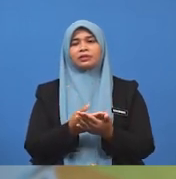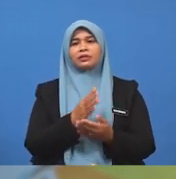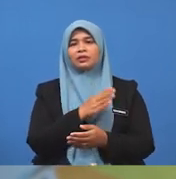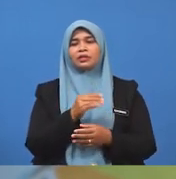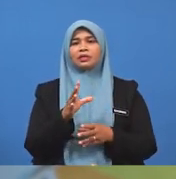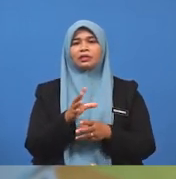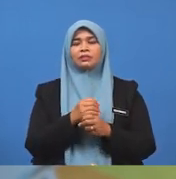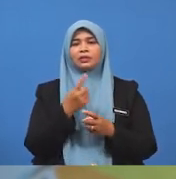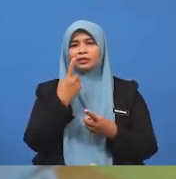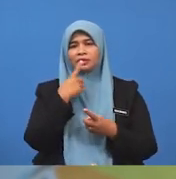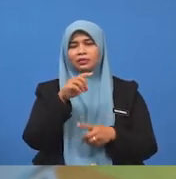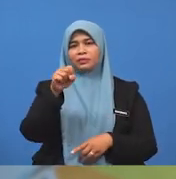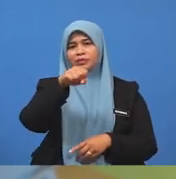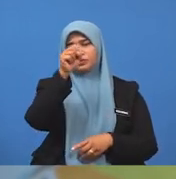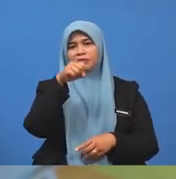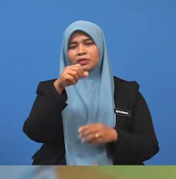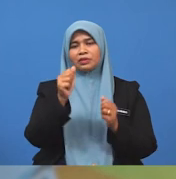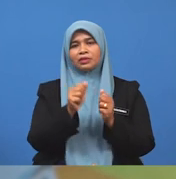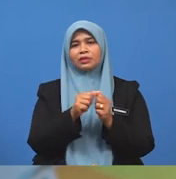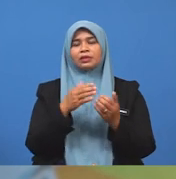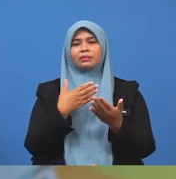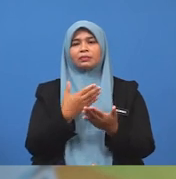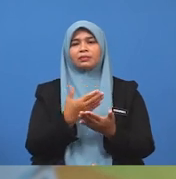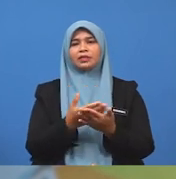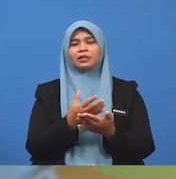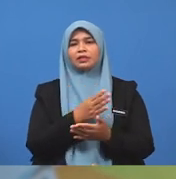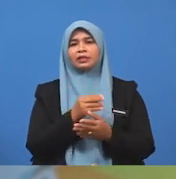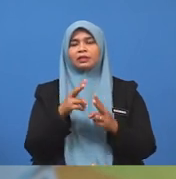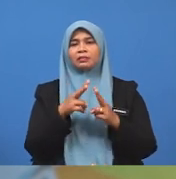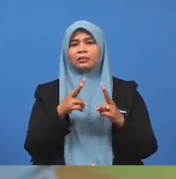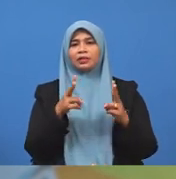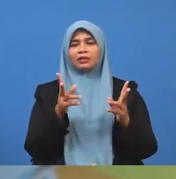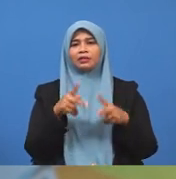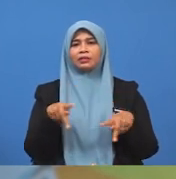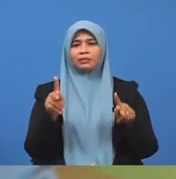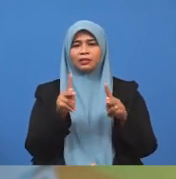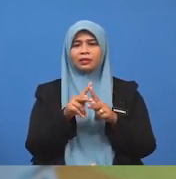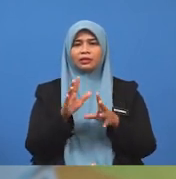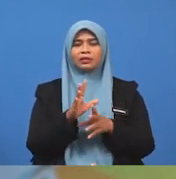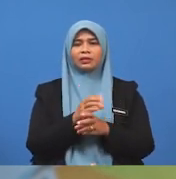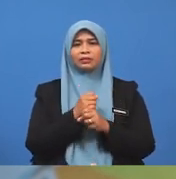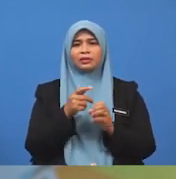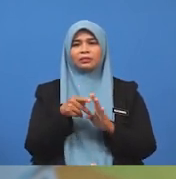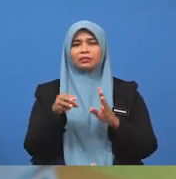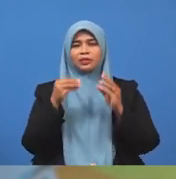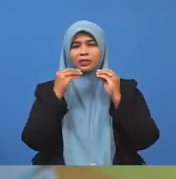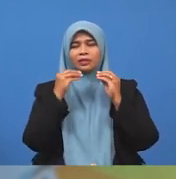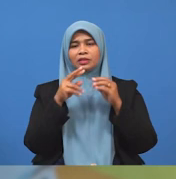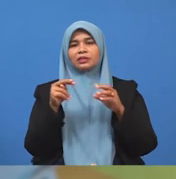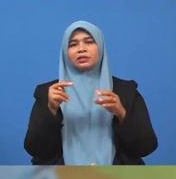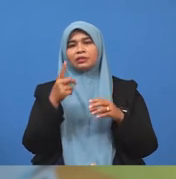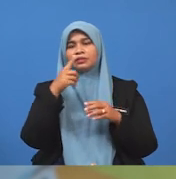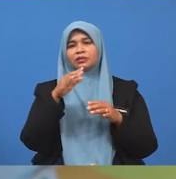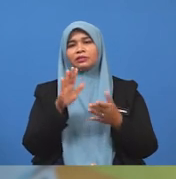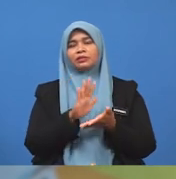yang dapat menjawab soalan dengan baik serta yang paling penting gila mendapat pengajaran untuk